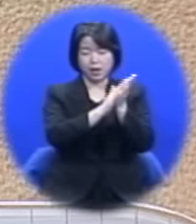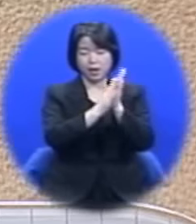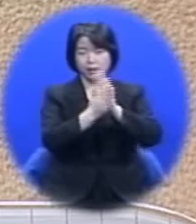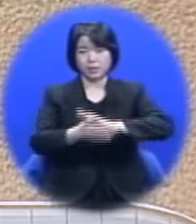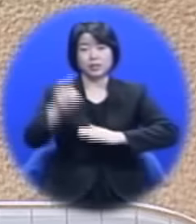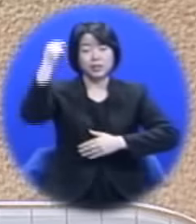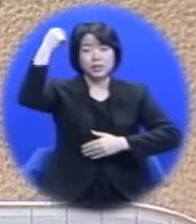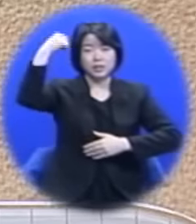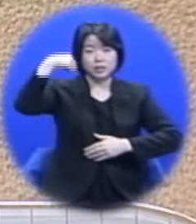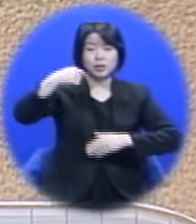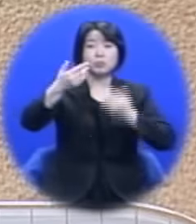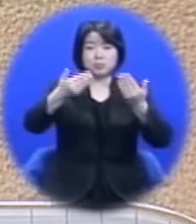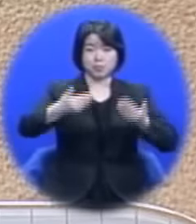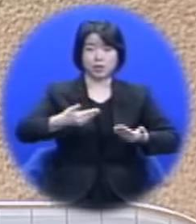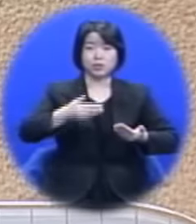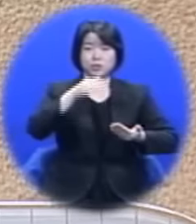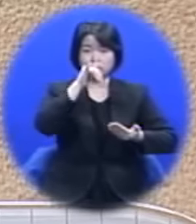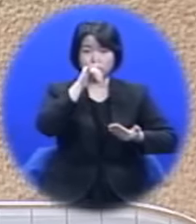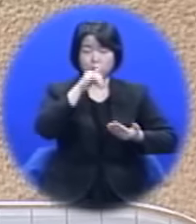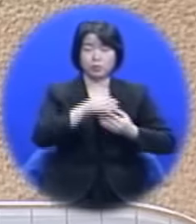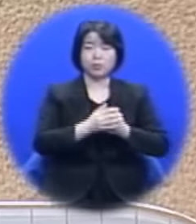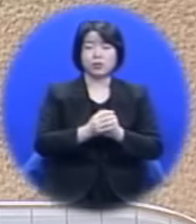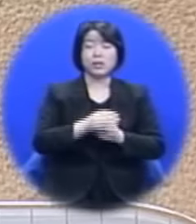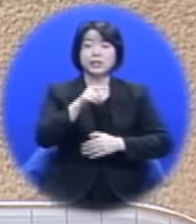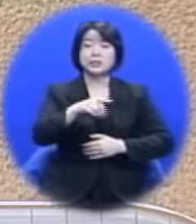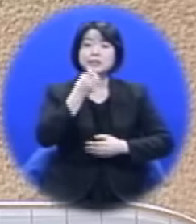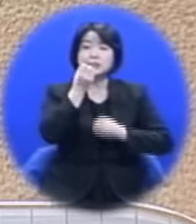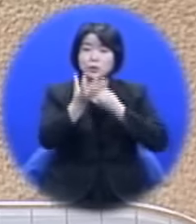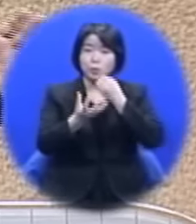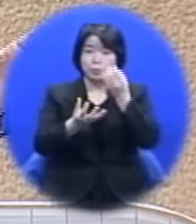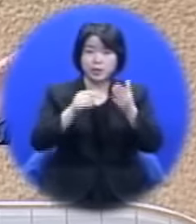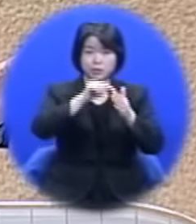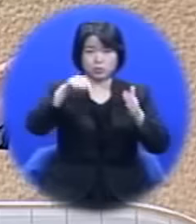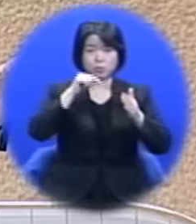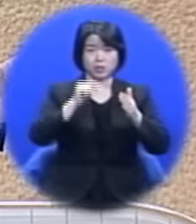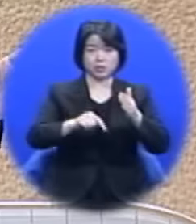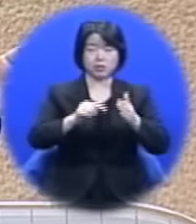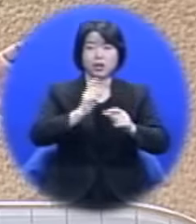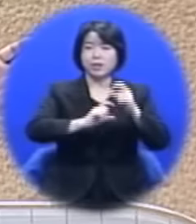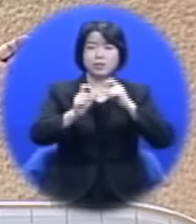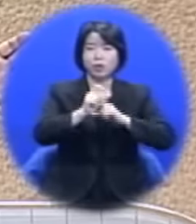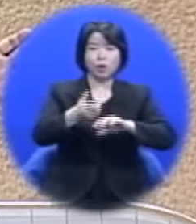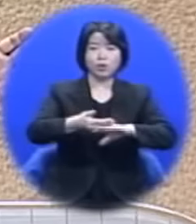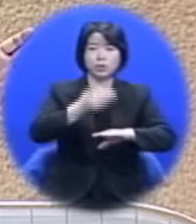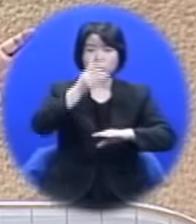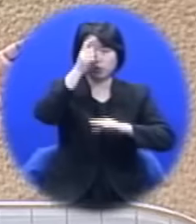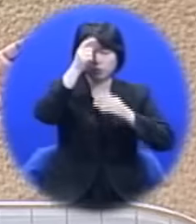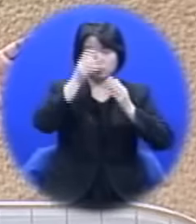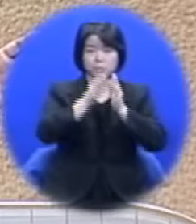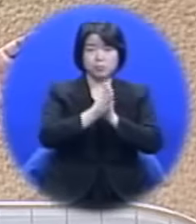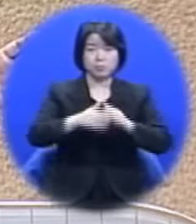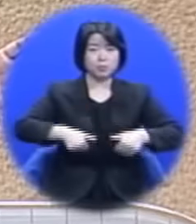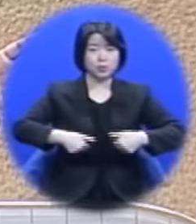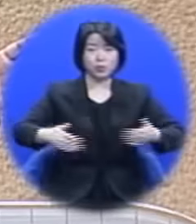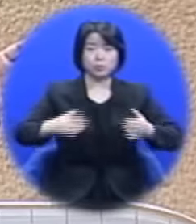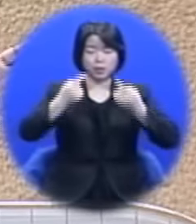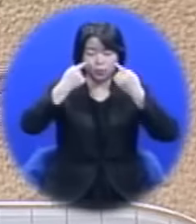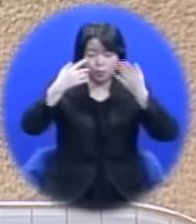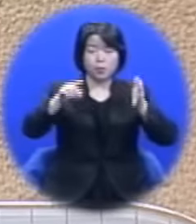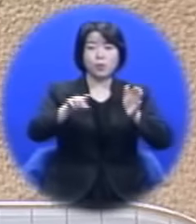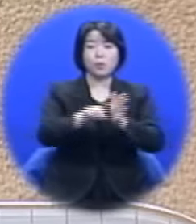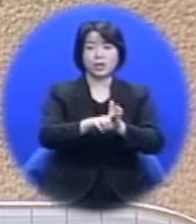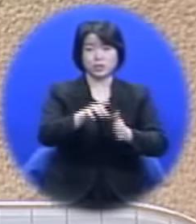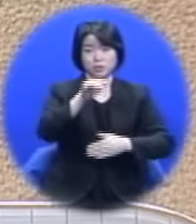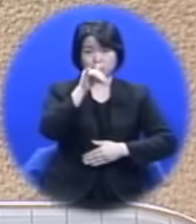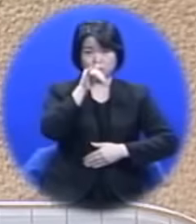느낌도 받았고 그 고백 속에서 더 기도가 필요 없다는 확신도 들었고